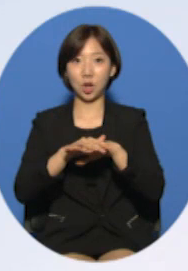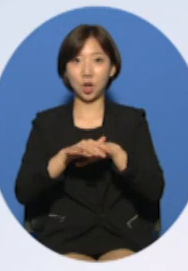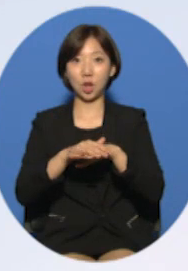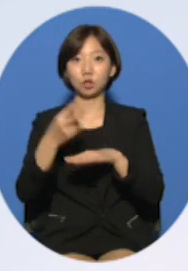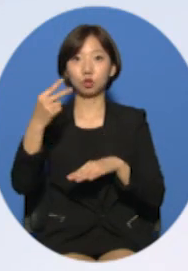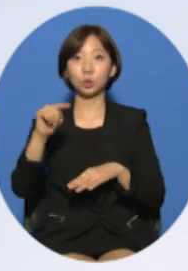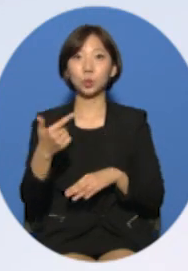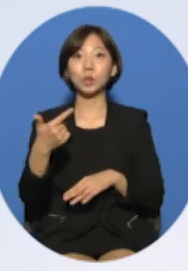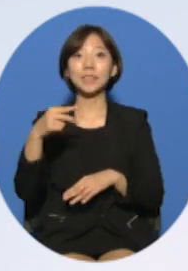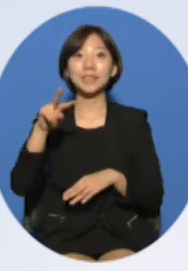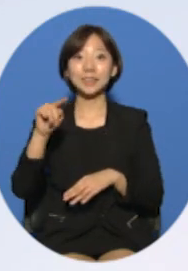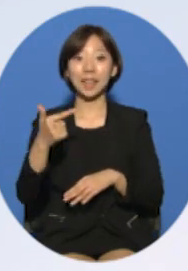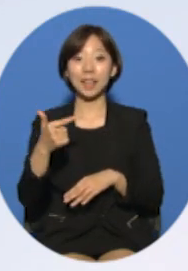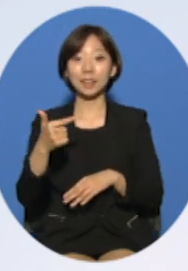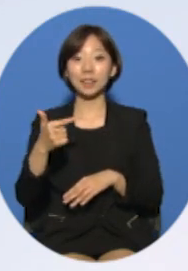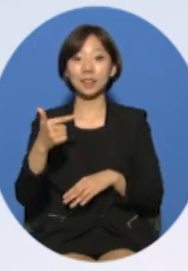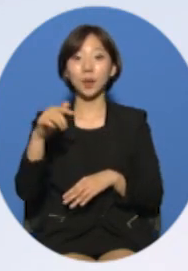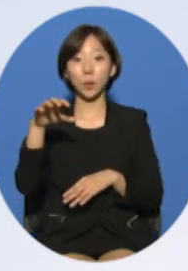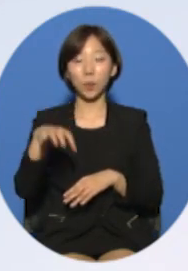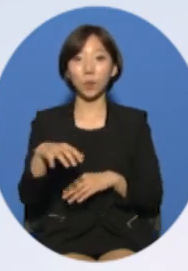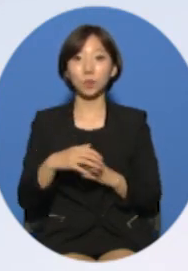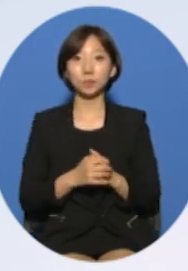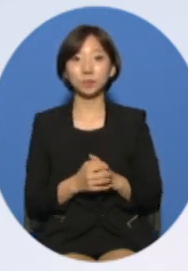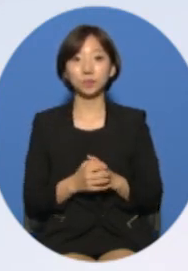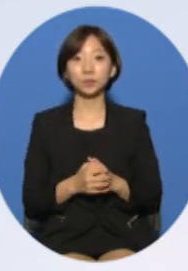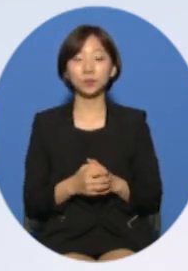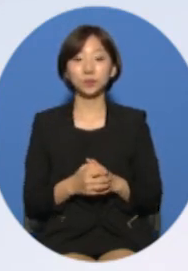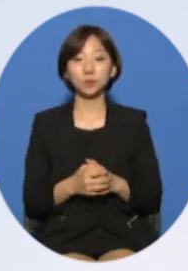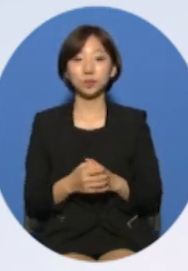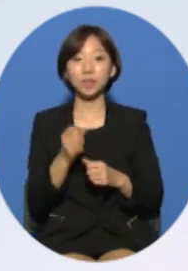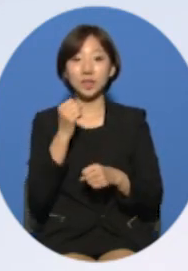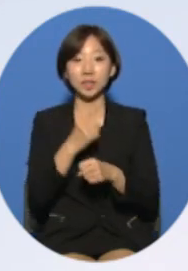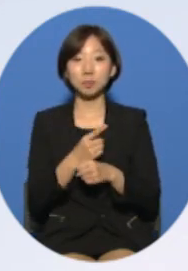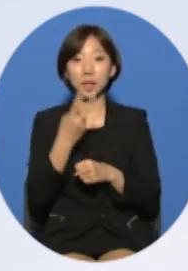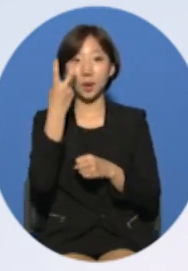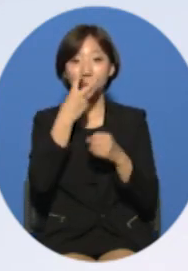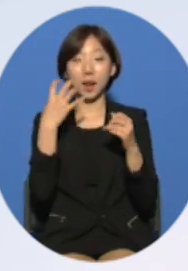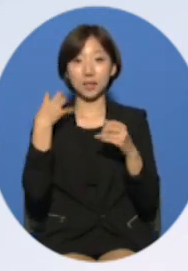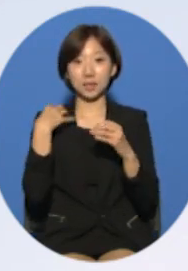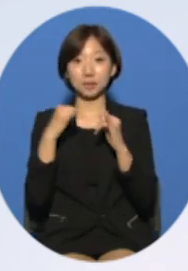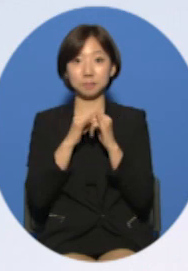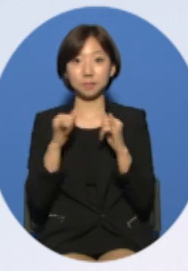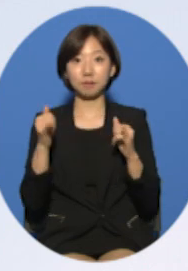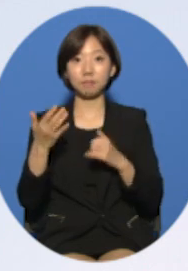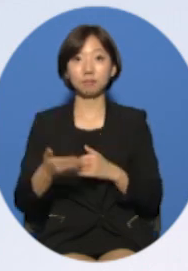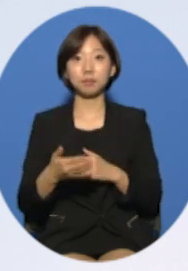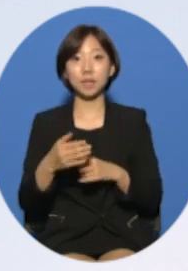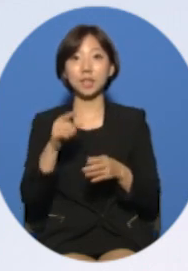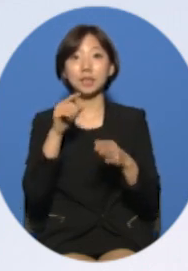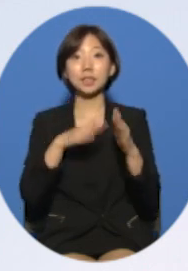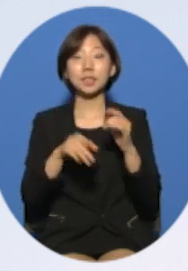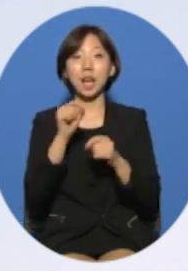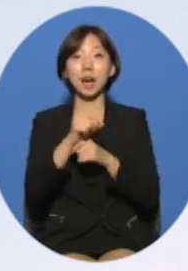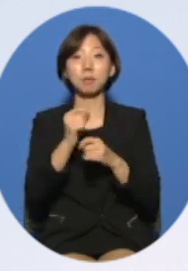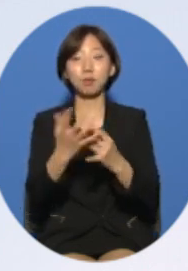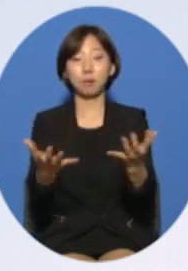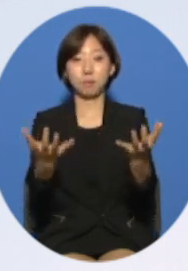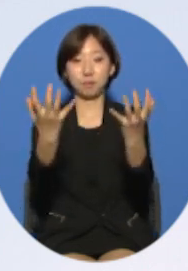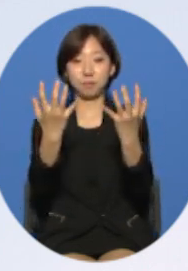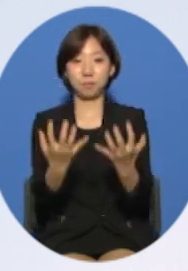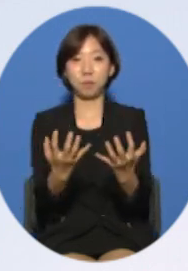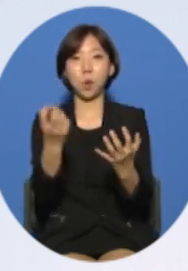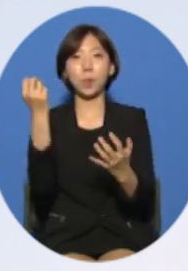대전광역시군요. 둔산동인데요. 제3투표소에서도 이미 이제 투표관리관이 이제 여러분들을 이제 모아놓고 교육을 다시